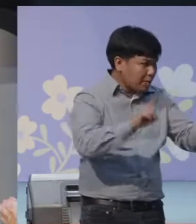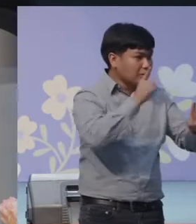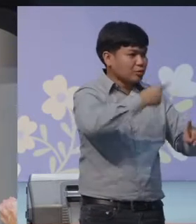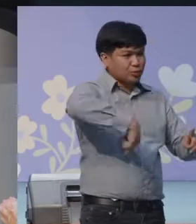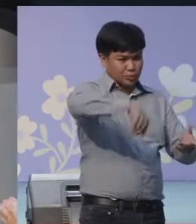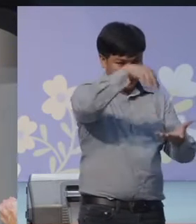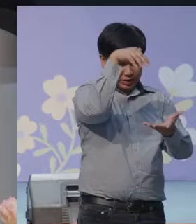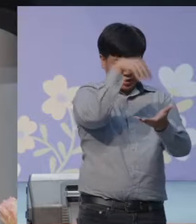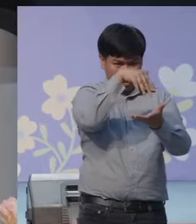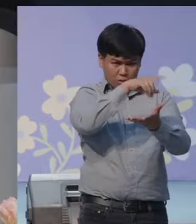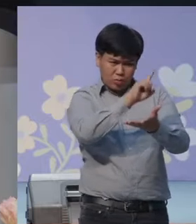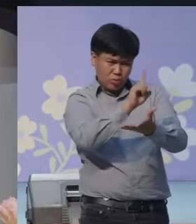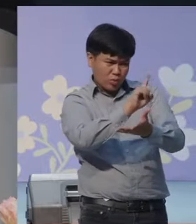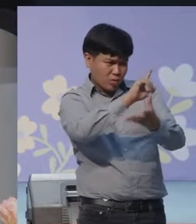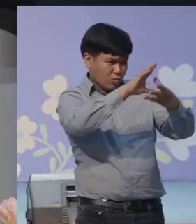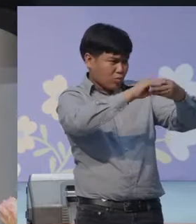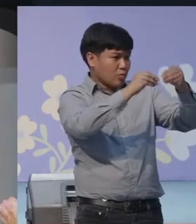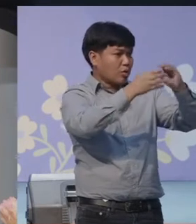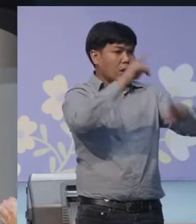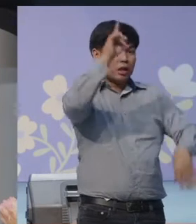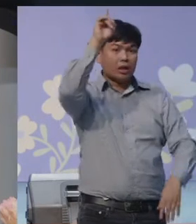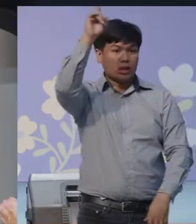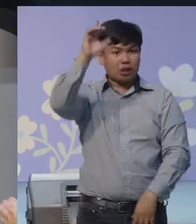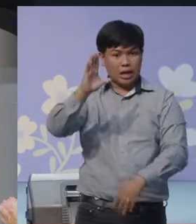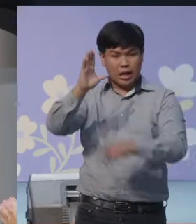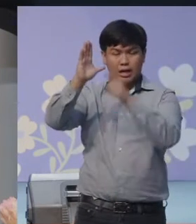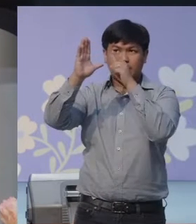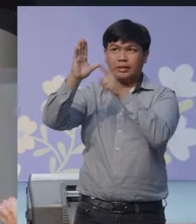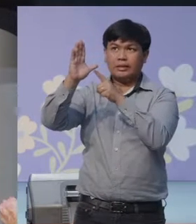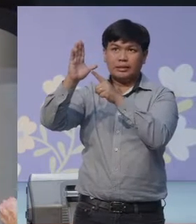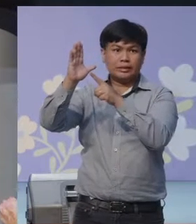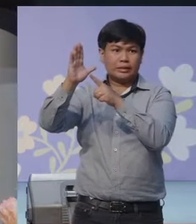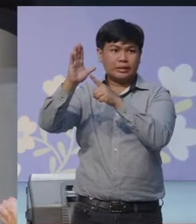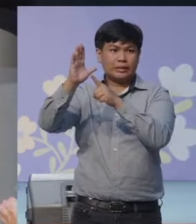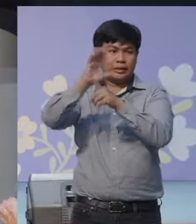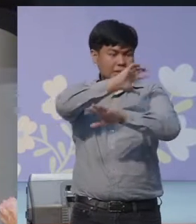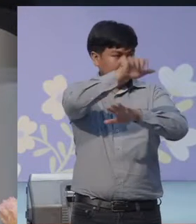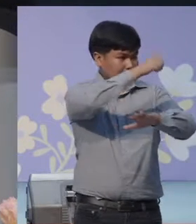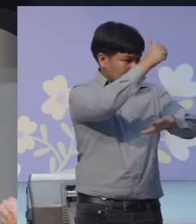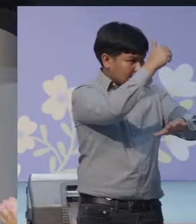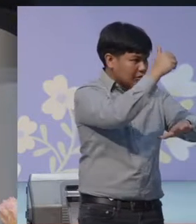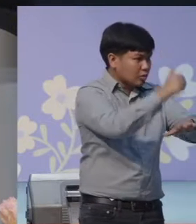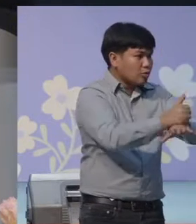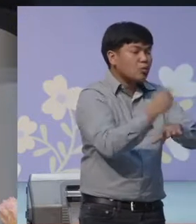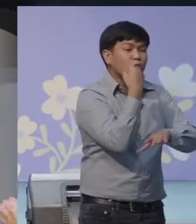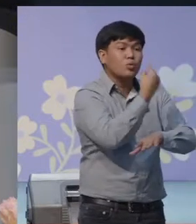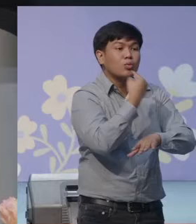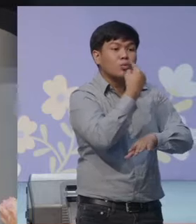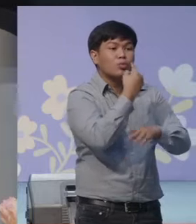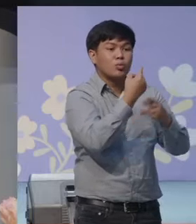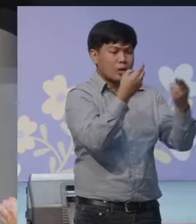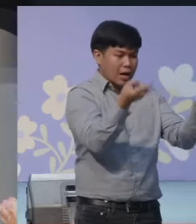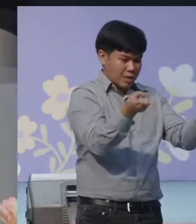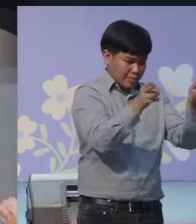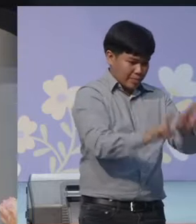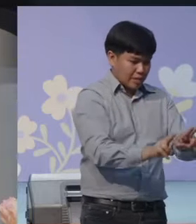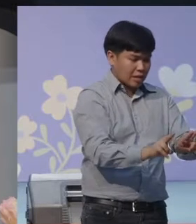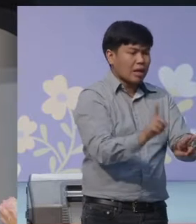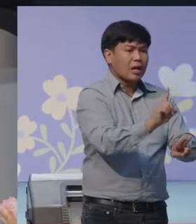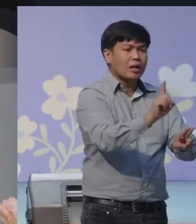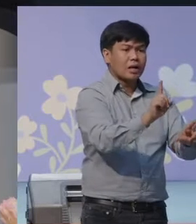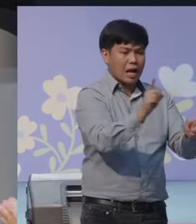matutuhan dito. Ang Panginoon ang nagtatalaga ng mga pangyayari sa ating